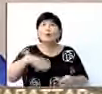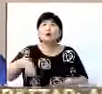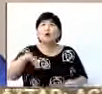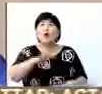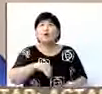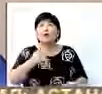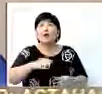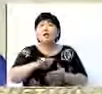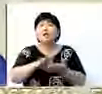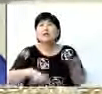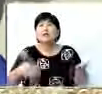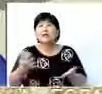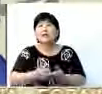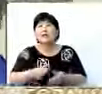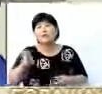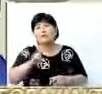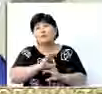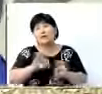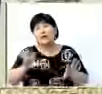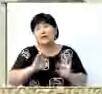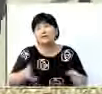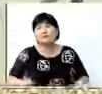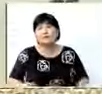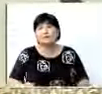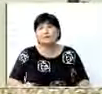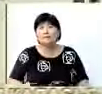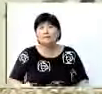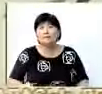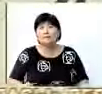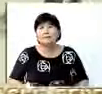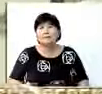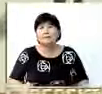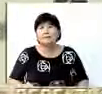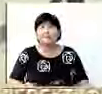аудандарында жалғасын тапты. Әділбек Жаханов, Ахан Алиев, Досхан Сәтбай, Қазақстан, Қызылорда телеарнасы.